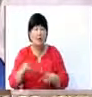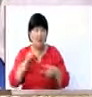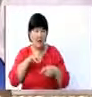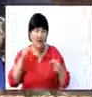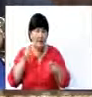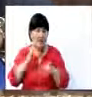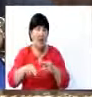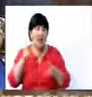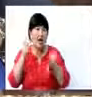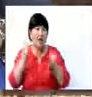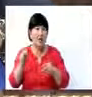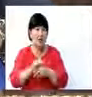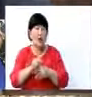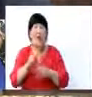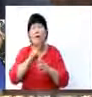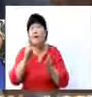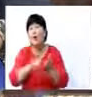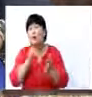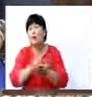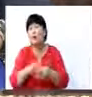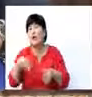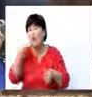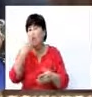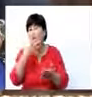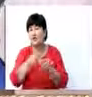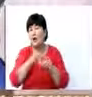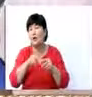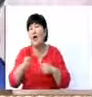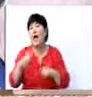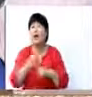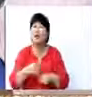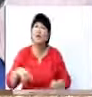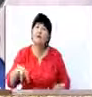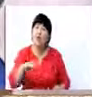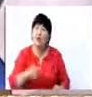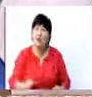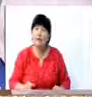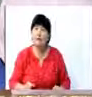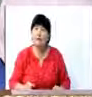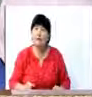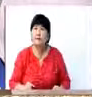завершить капитальный ремонт школ. Вопрос этот должен быть на личном контроле акимов района.